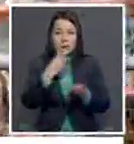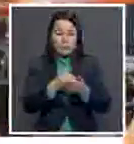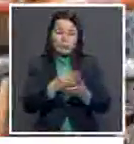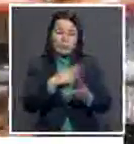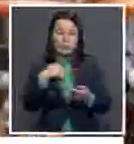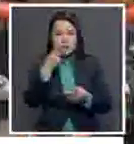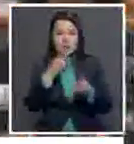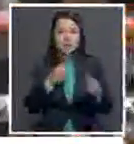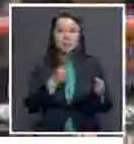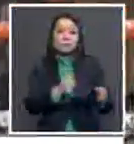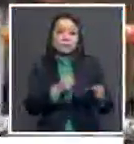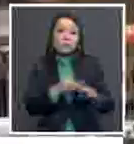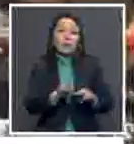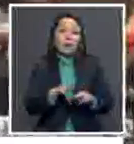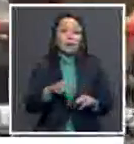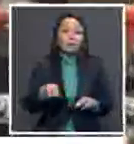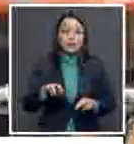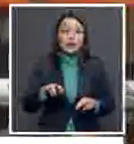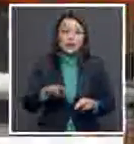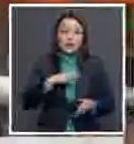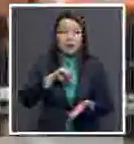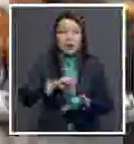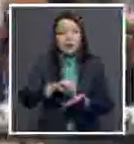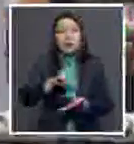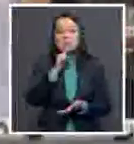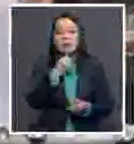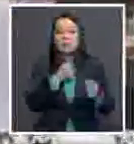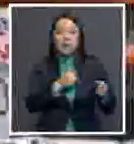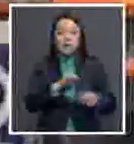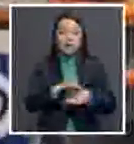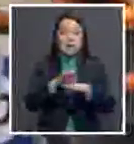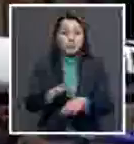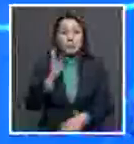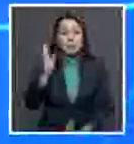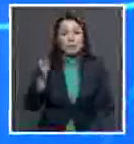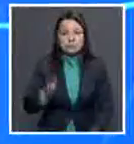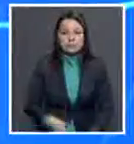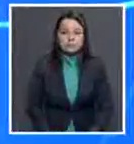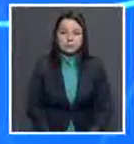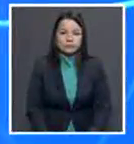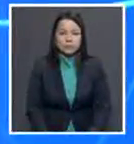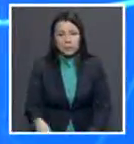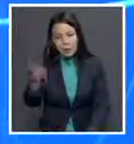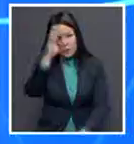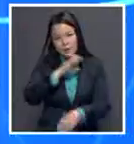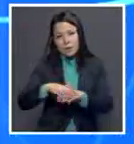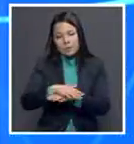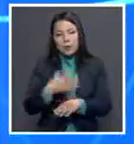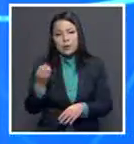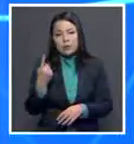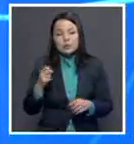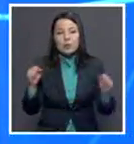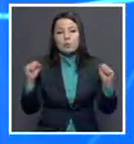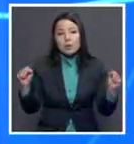жекпе-жектің Лас-Вегас қаласындағы атақты MGM Grand Arena-сында өтетіндігін жариялаған. Ал еліміздің тағы бір атақты